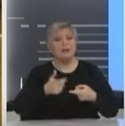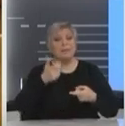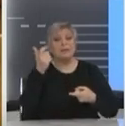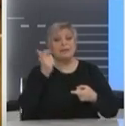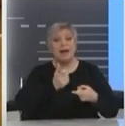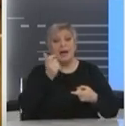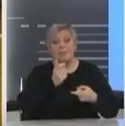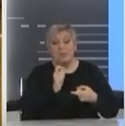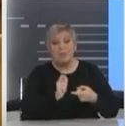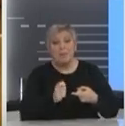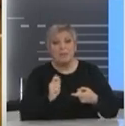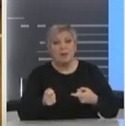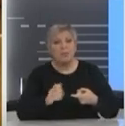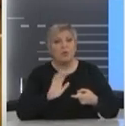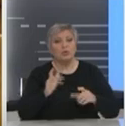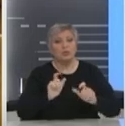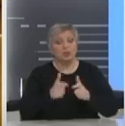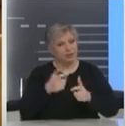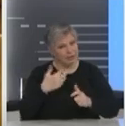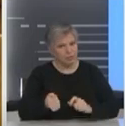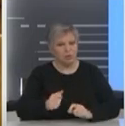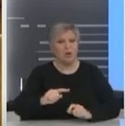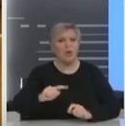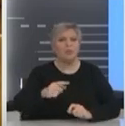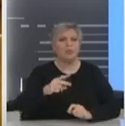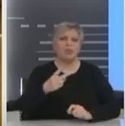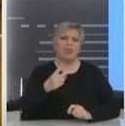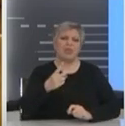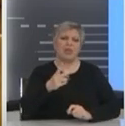παιδιού. Ποιο είναι το σκεπτικό αυτού του